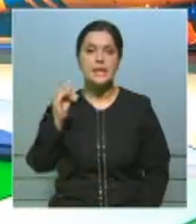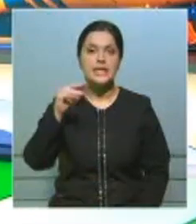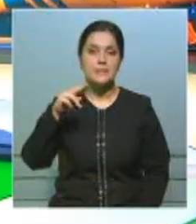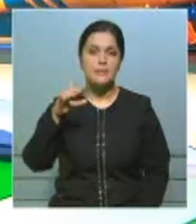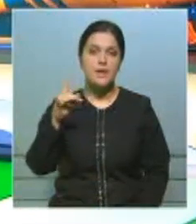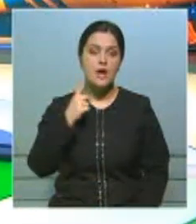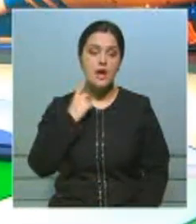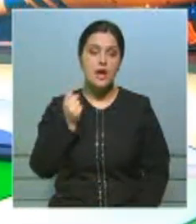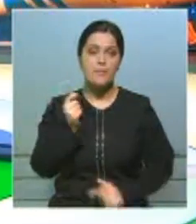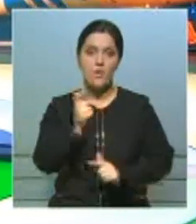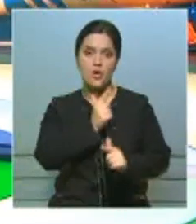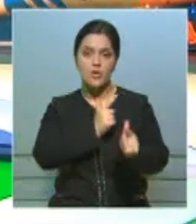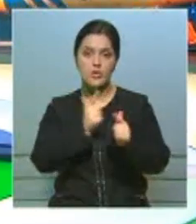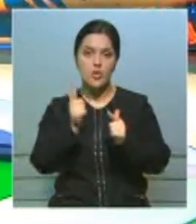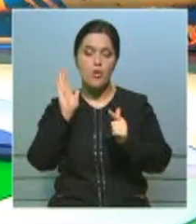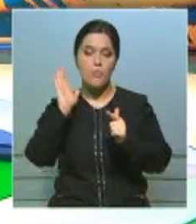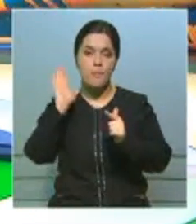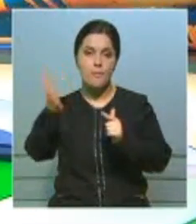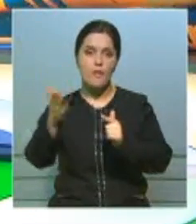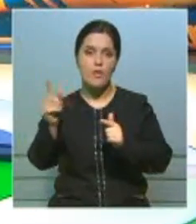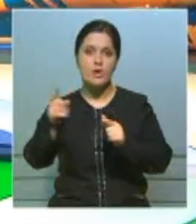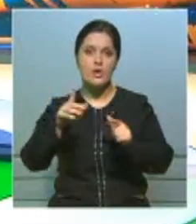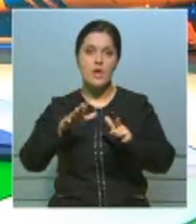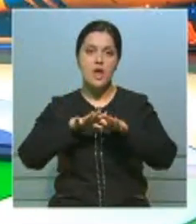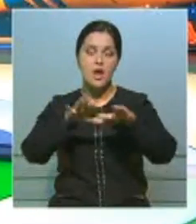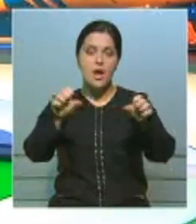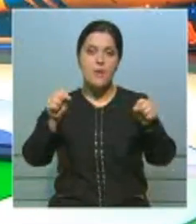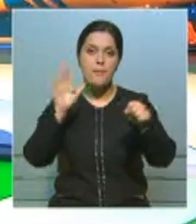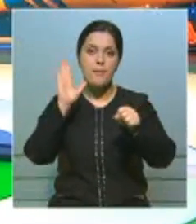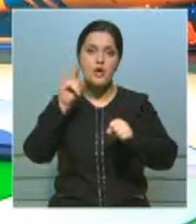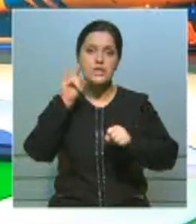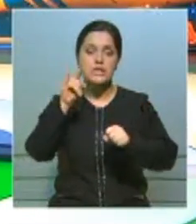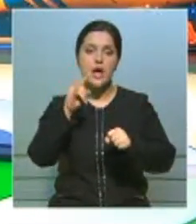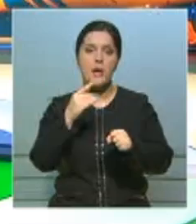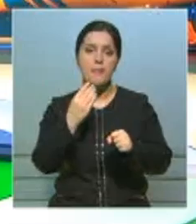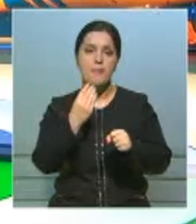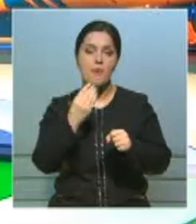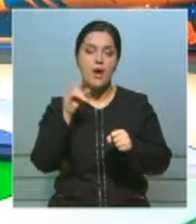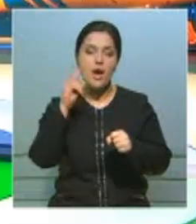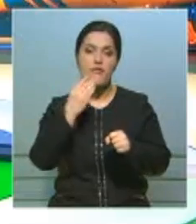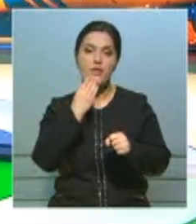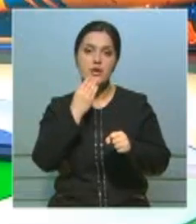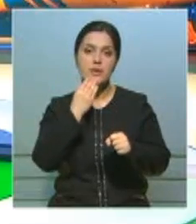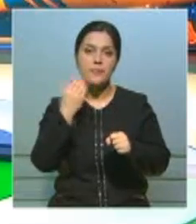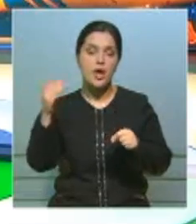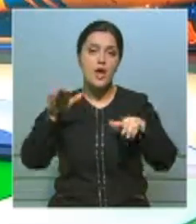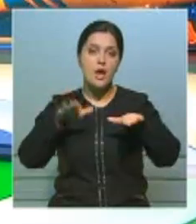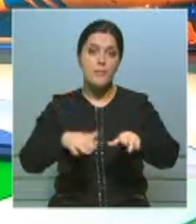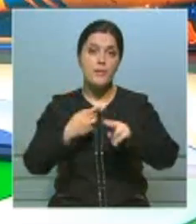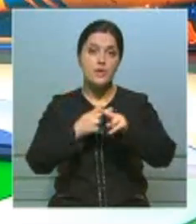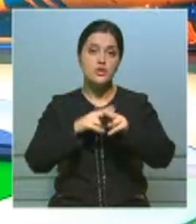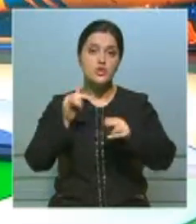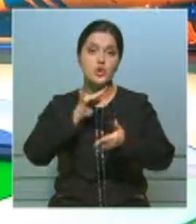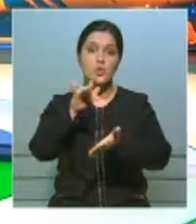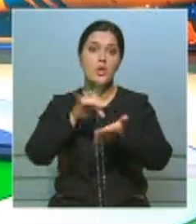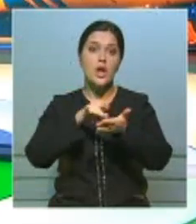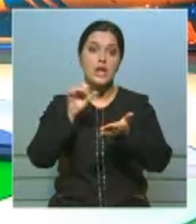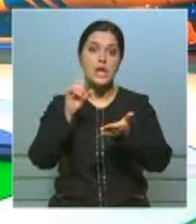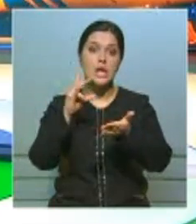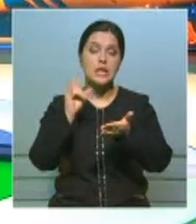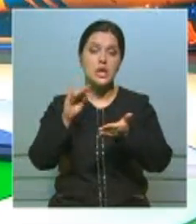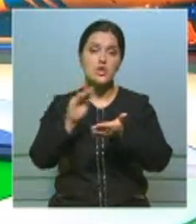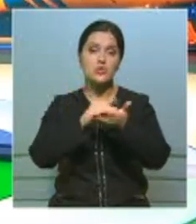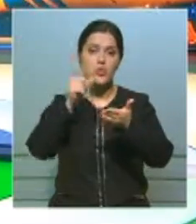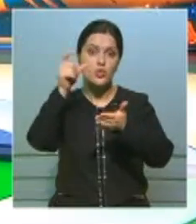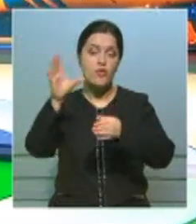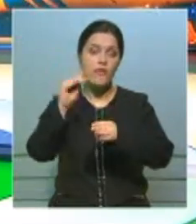Кипрские силовики готовятся к штурму захваченного пассажирского самолета авиакомпании Egypt Air. Сейчас с территории аэропорта города Ларнака выводят всех